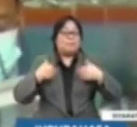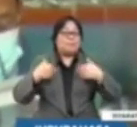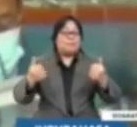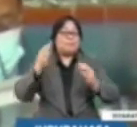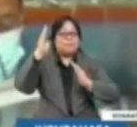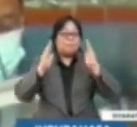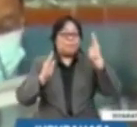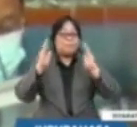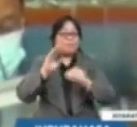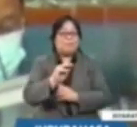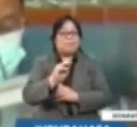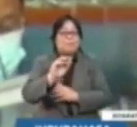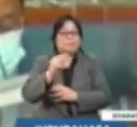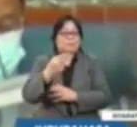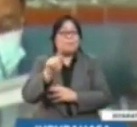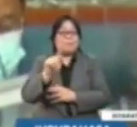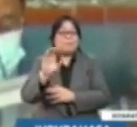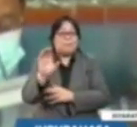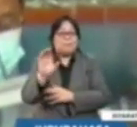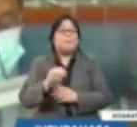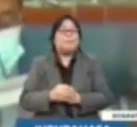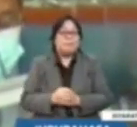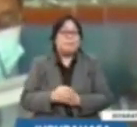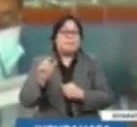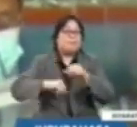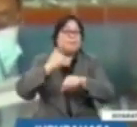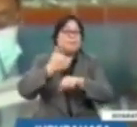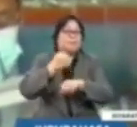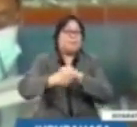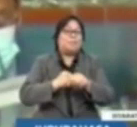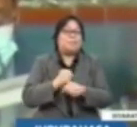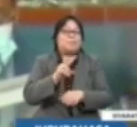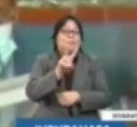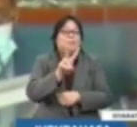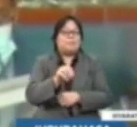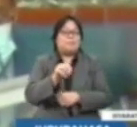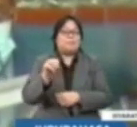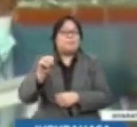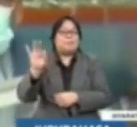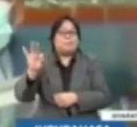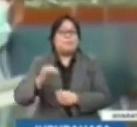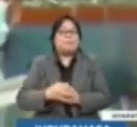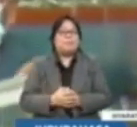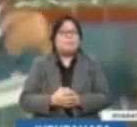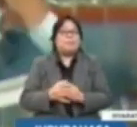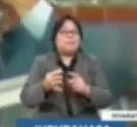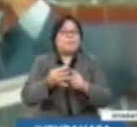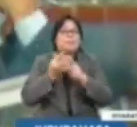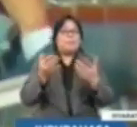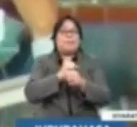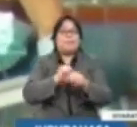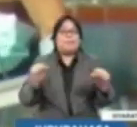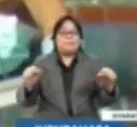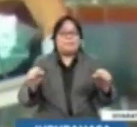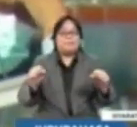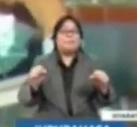kesehatan Mesya msdc yang telah pun diasaskan pada tahun 2009 khususnya